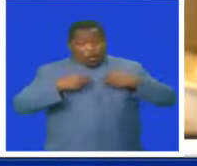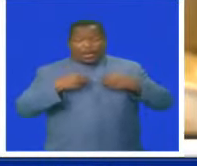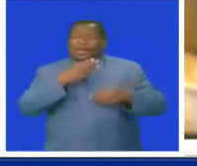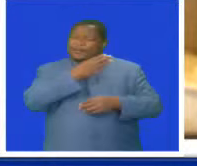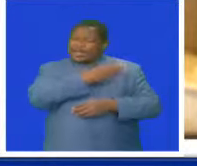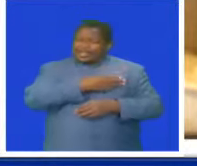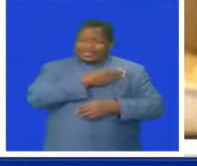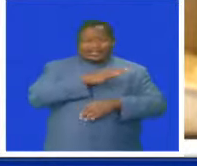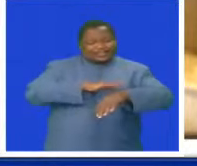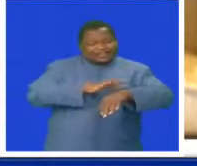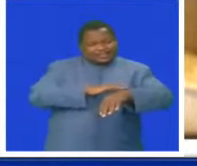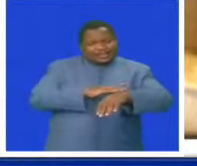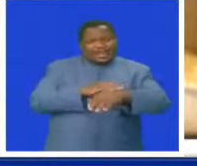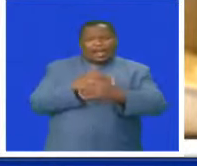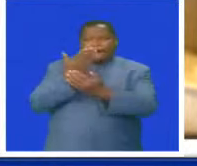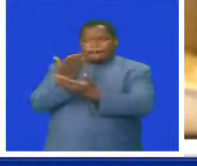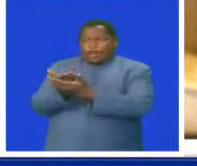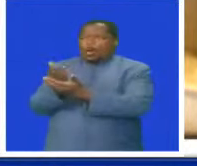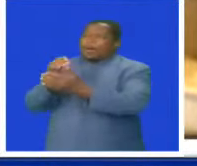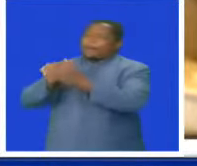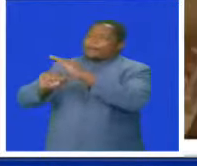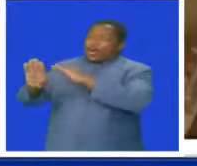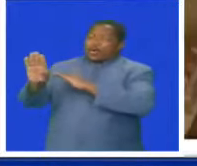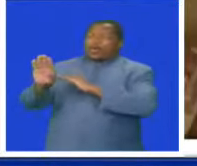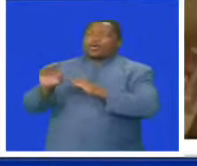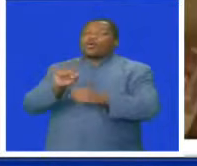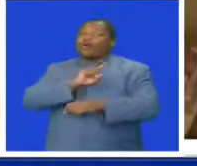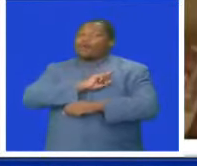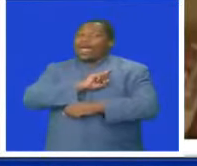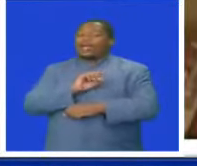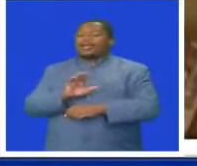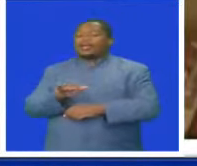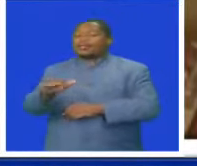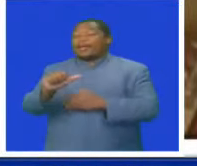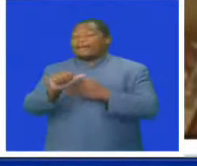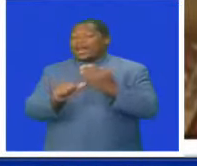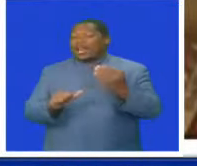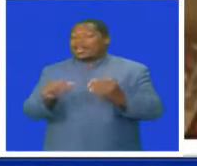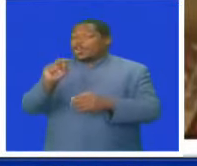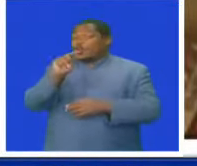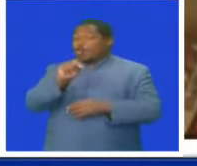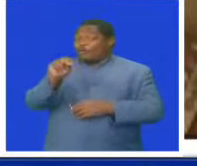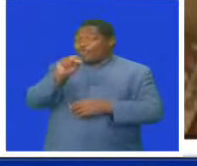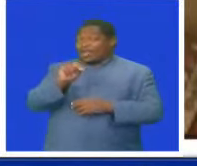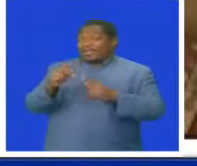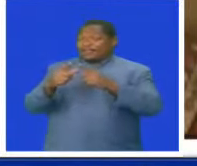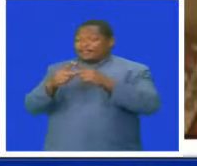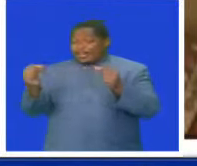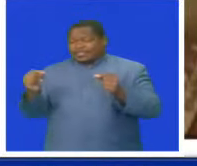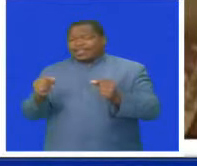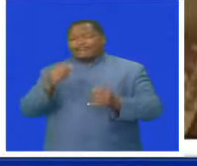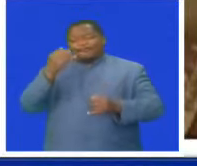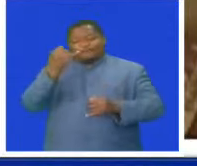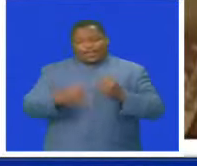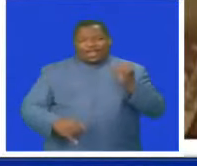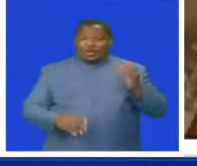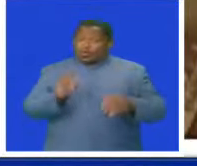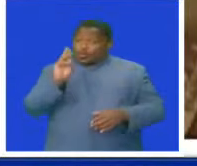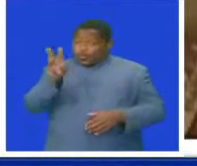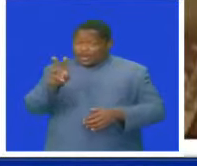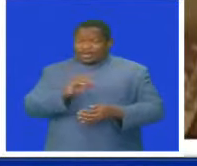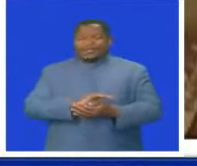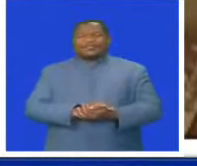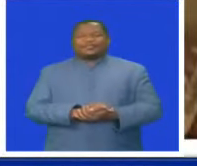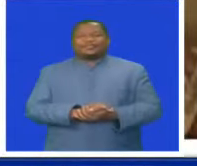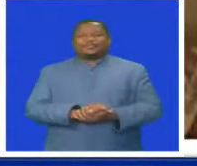ticelo nakuphela lenyanga. Kakhulu bakhuluma ngeTindzaba ukuthi bangabasita besomabhizinisi ngo 30% wale